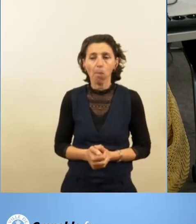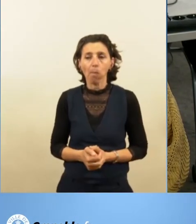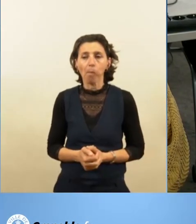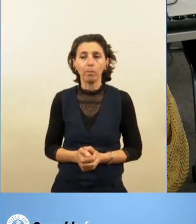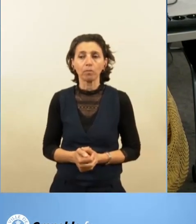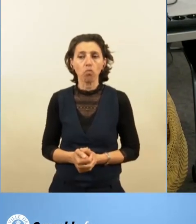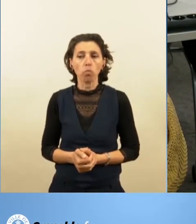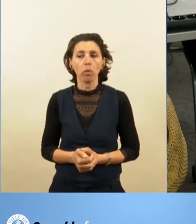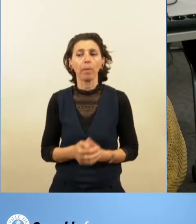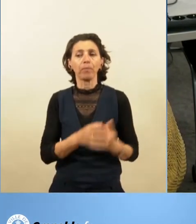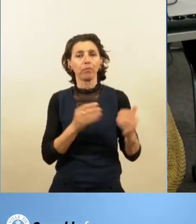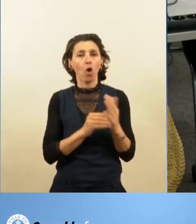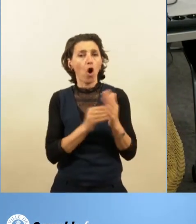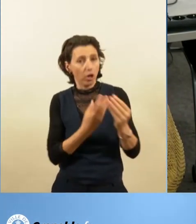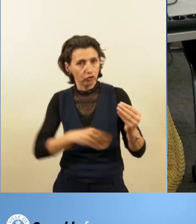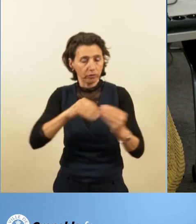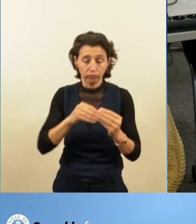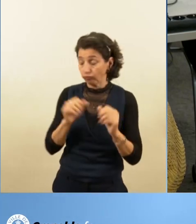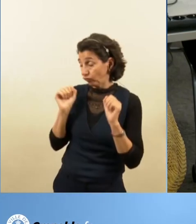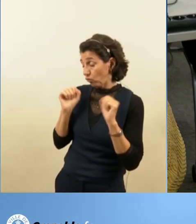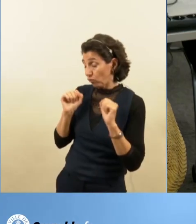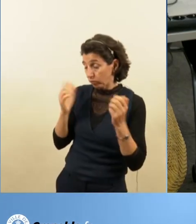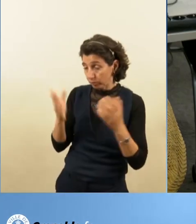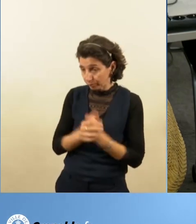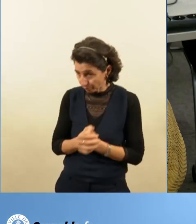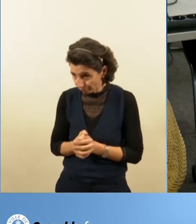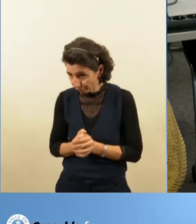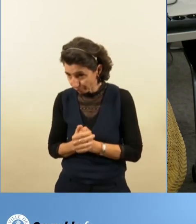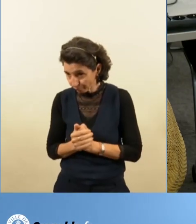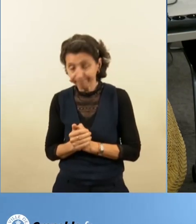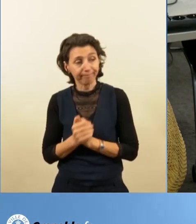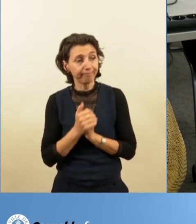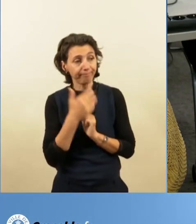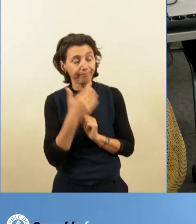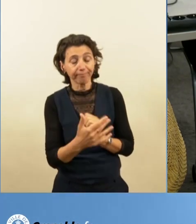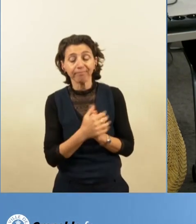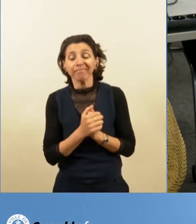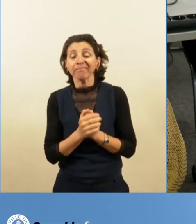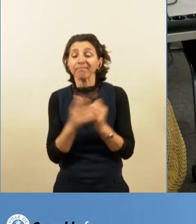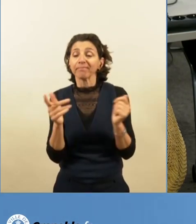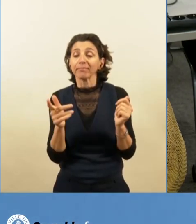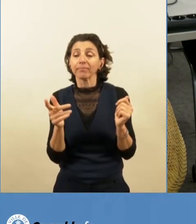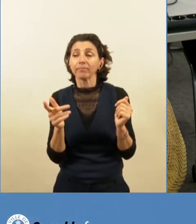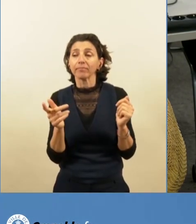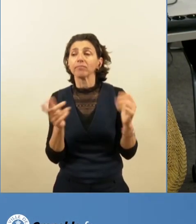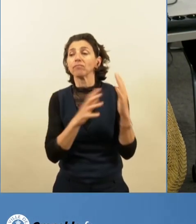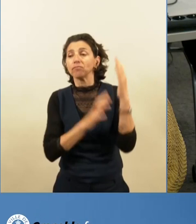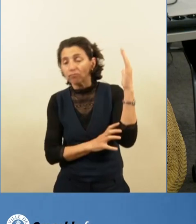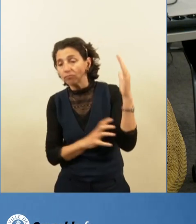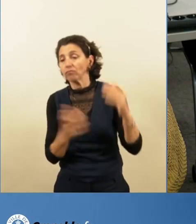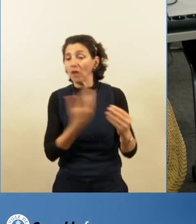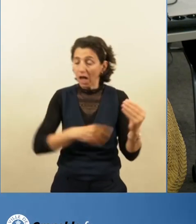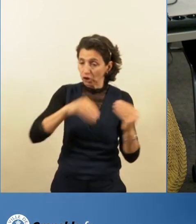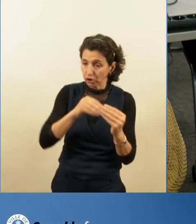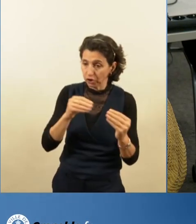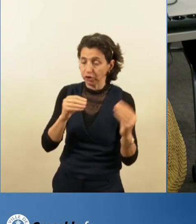j'en ai encore un merci dans le gras de la délibération d'ajouter